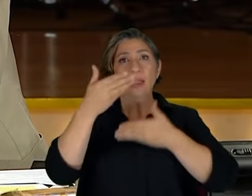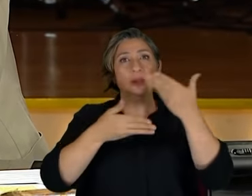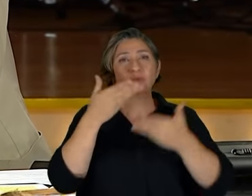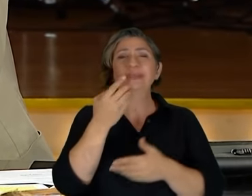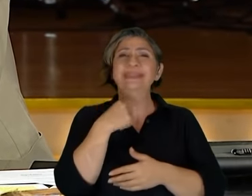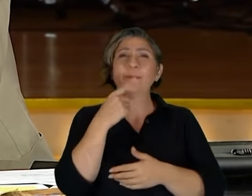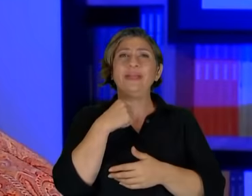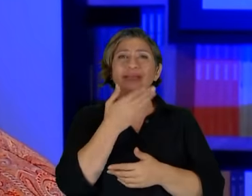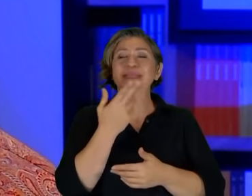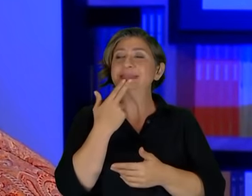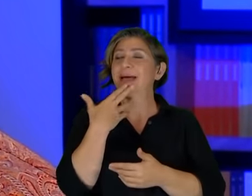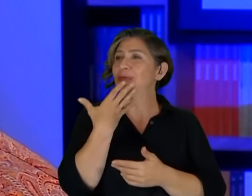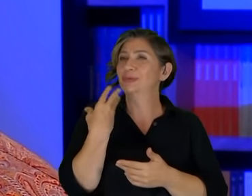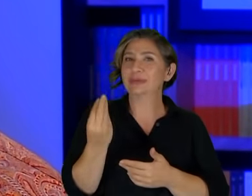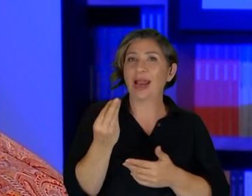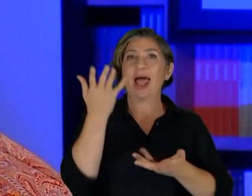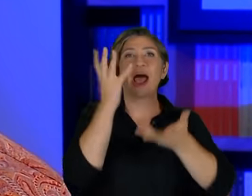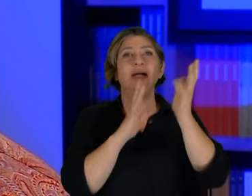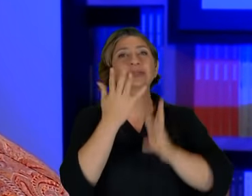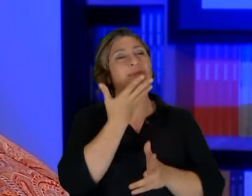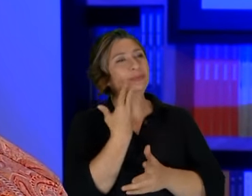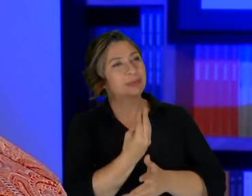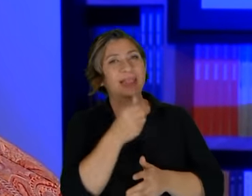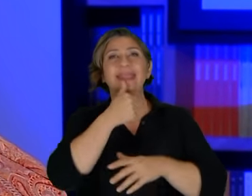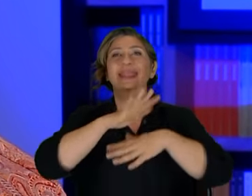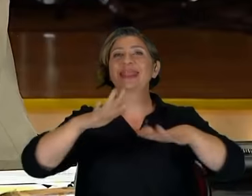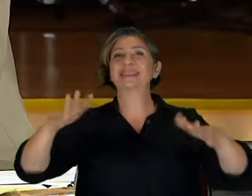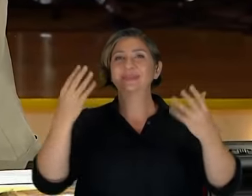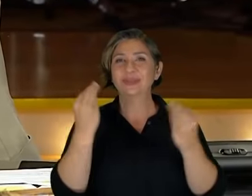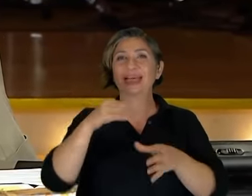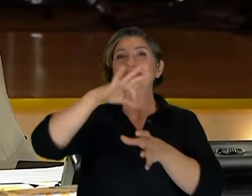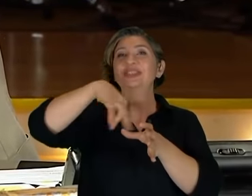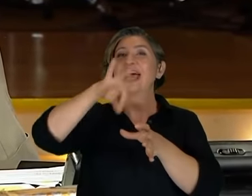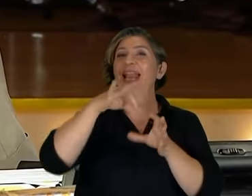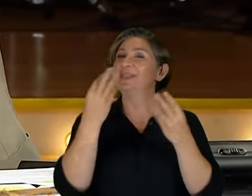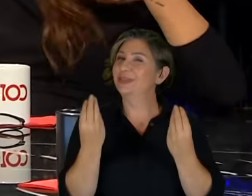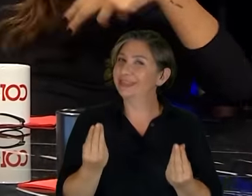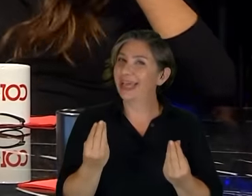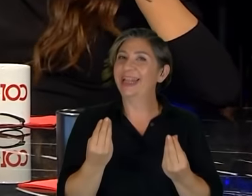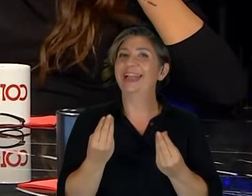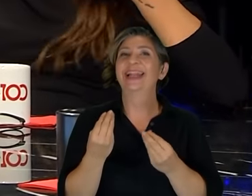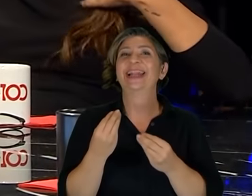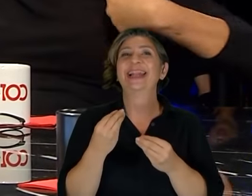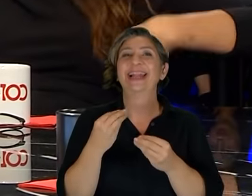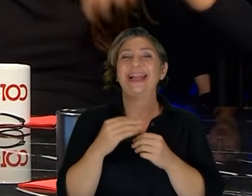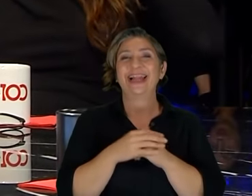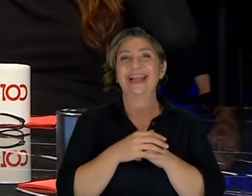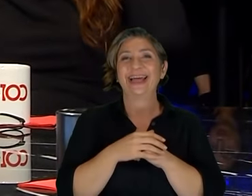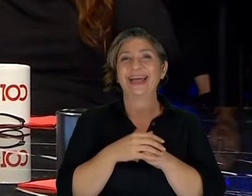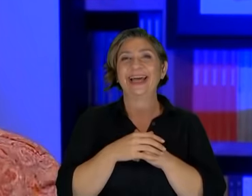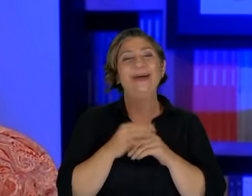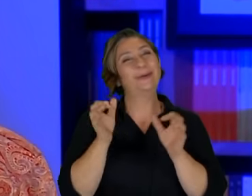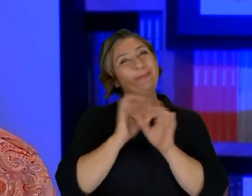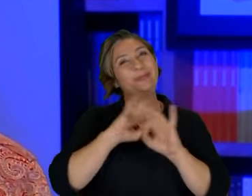bize. Kızlar güzel, ağaçlar güzel, deniz güzel, çaylar güzel. Çaylar güzel. Çay videosunu unutmuştum.